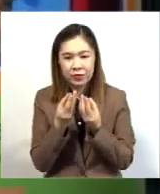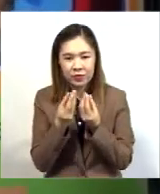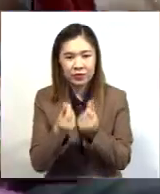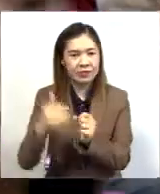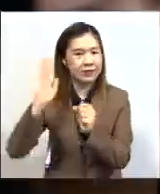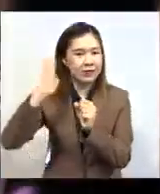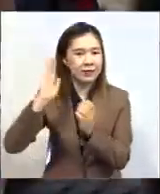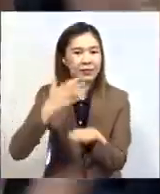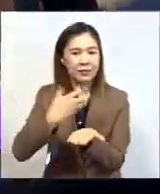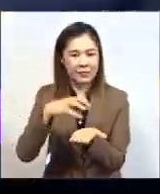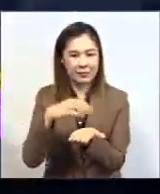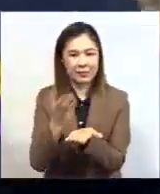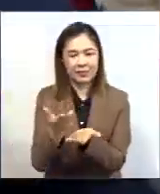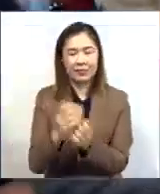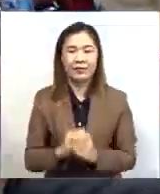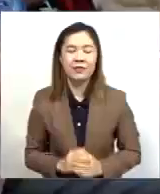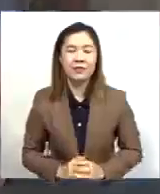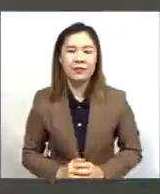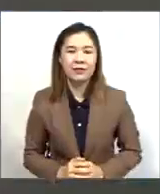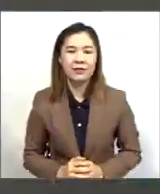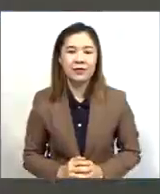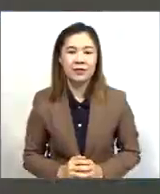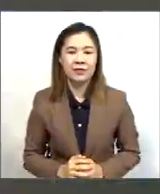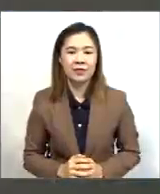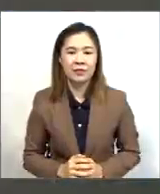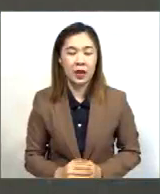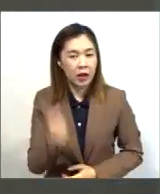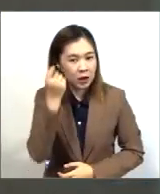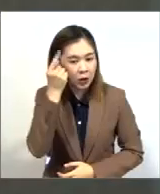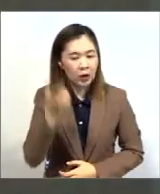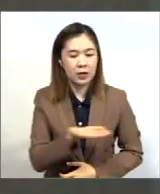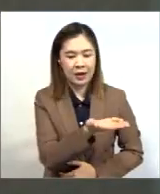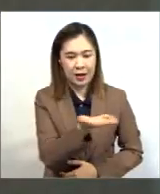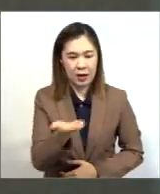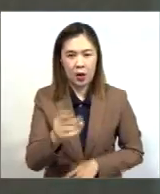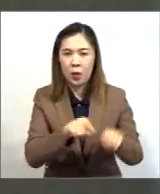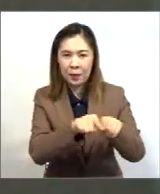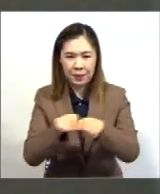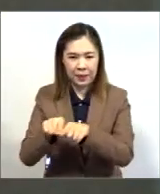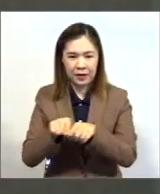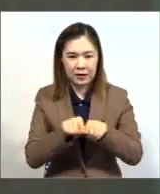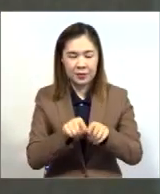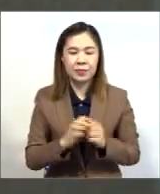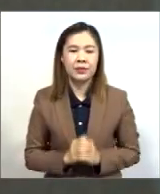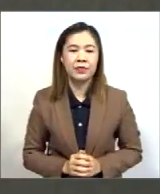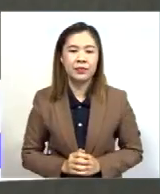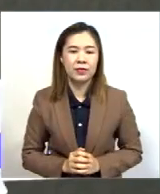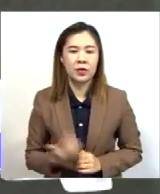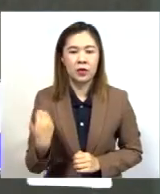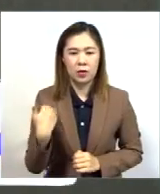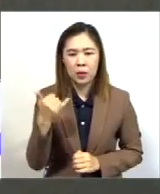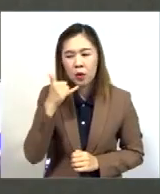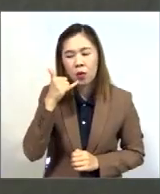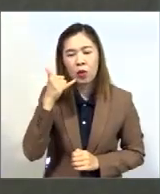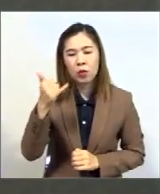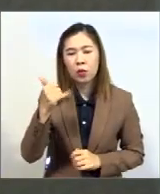ทางนายแพทย์ณรงค์กันค่ะ ให้เกิดความเข้าใจตรงกันในการดูแลนะครับแล้วก็จะมีส่วนในการที่จะประสานงานกันอย่างไร้